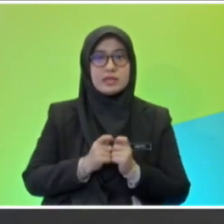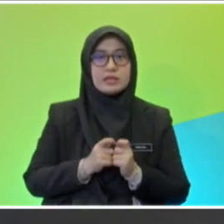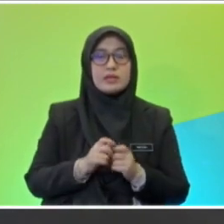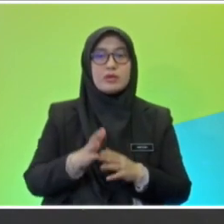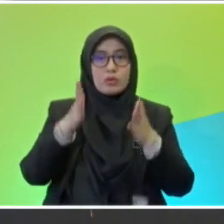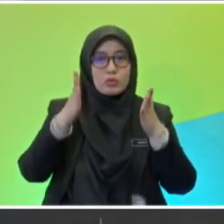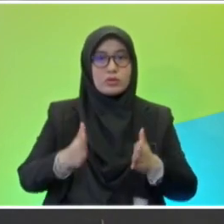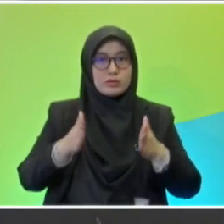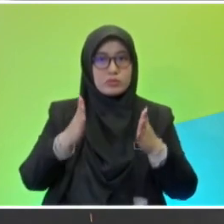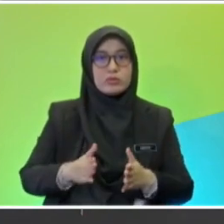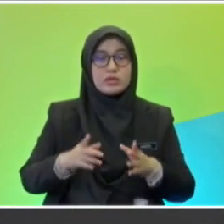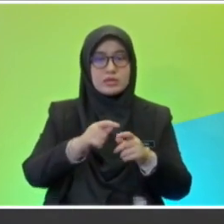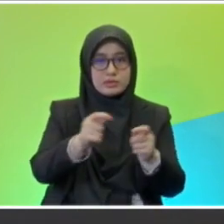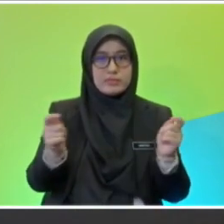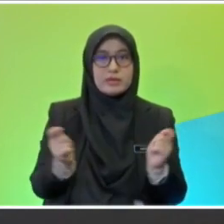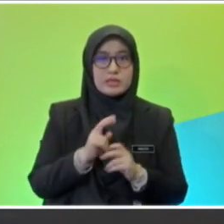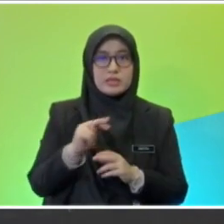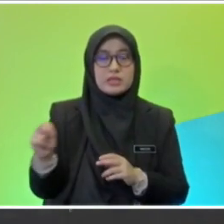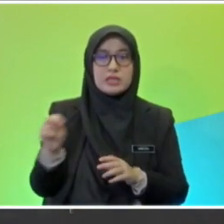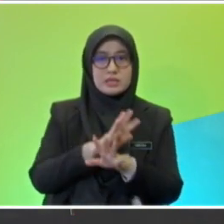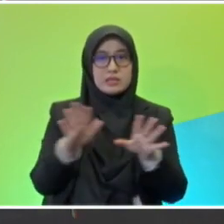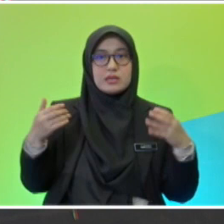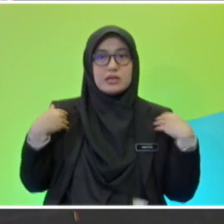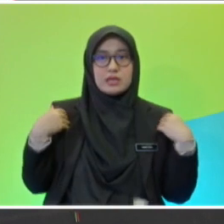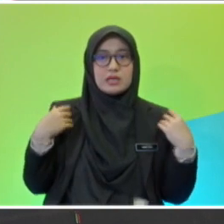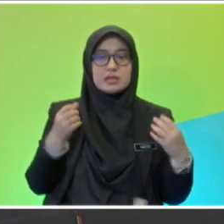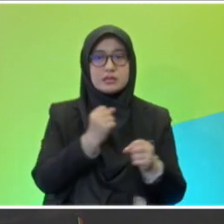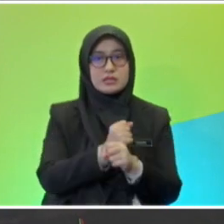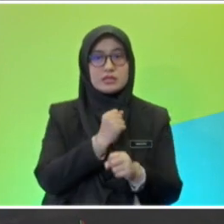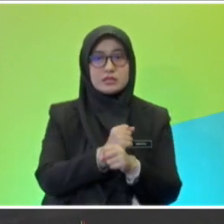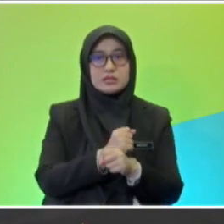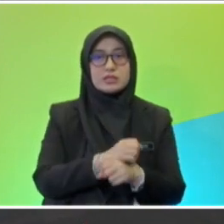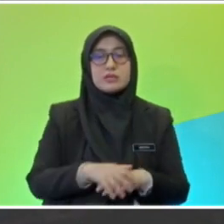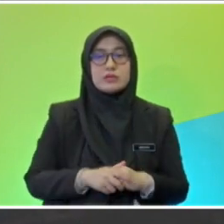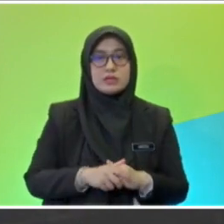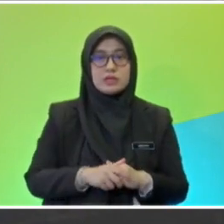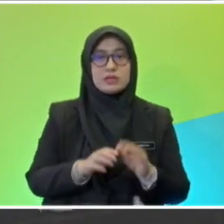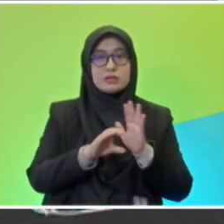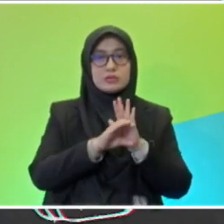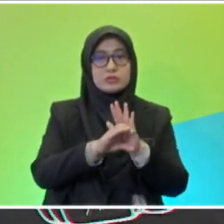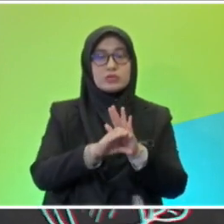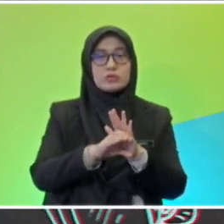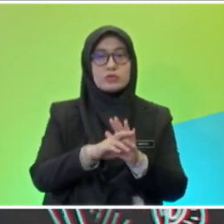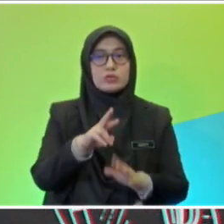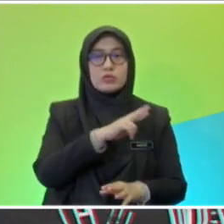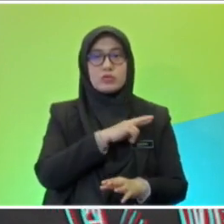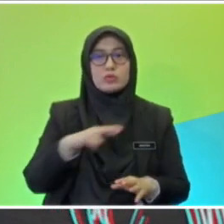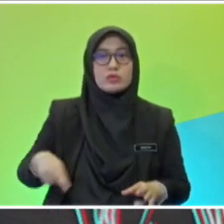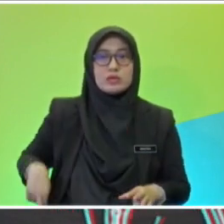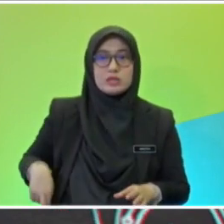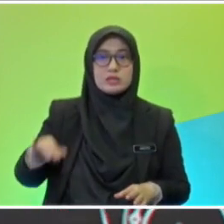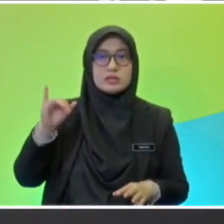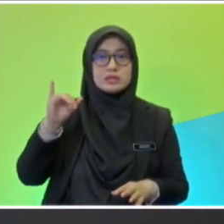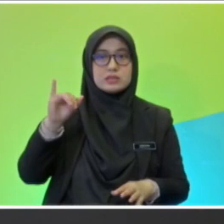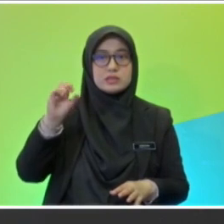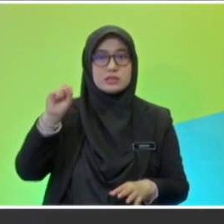kehilangan jiwa dan namanya juga yang telah di luar negeri sebagai contoh Sultan Abdullah gaji Ismail nah Ibrahim dan